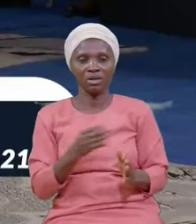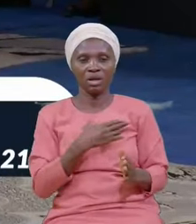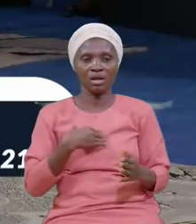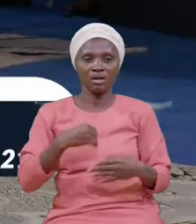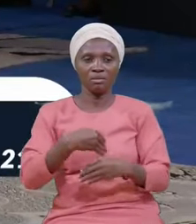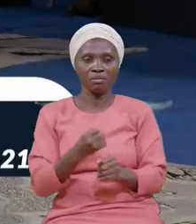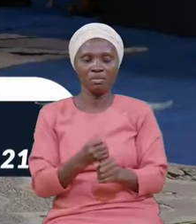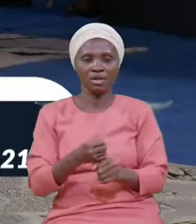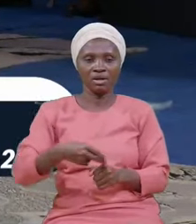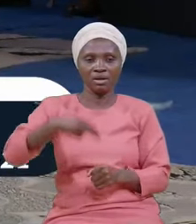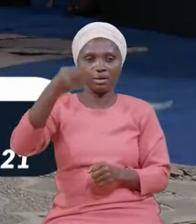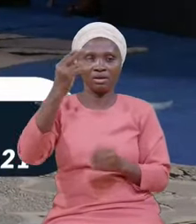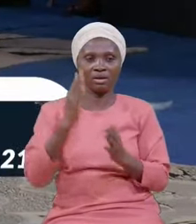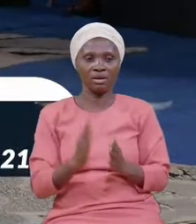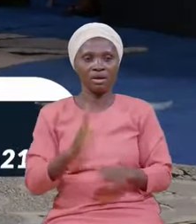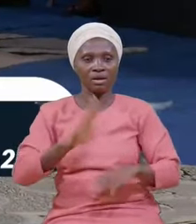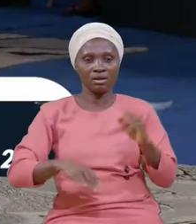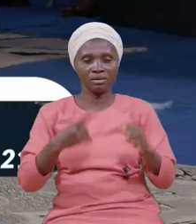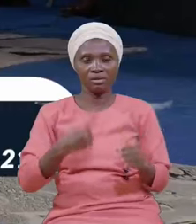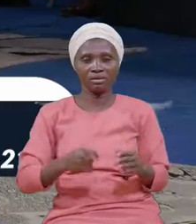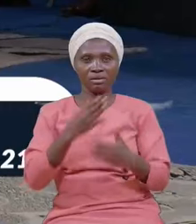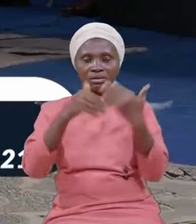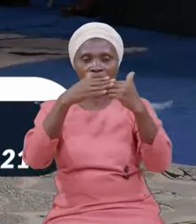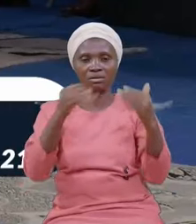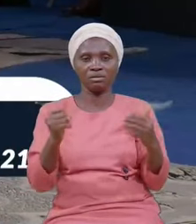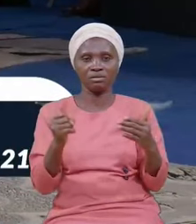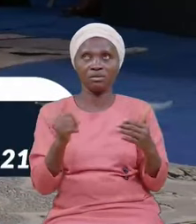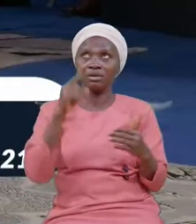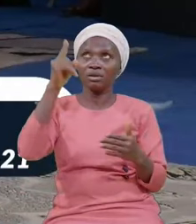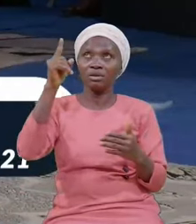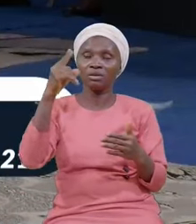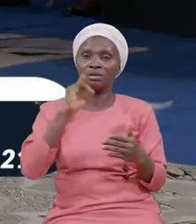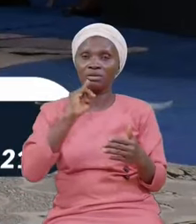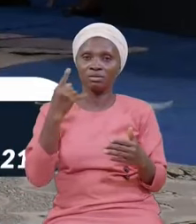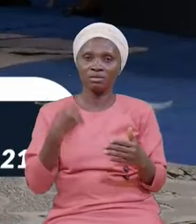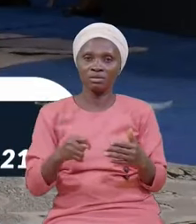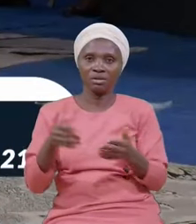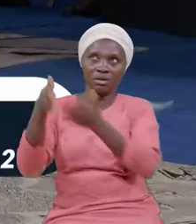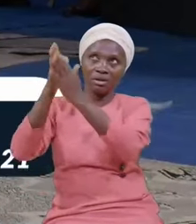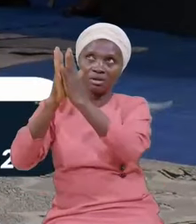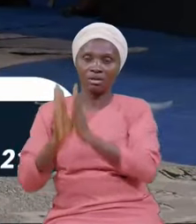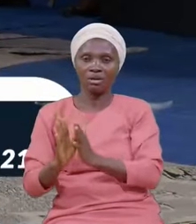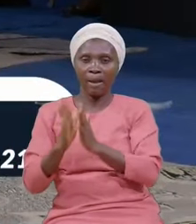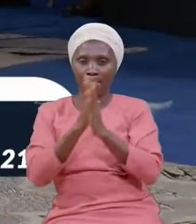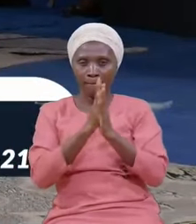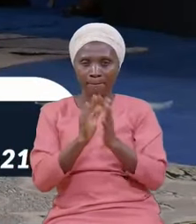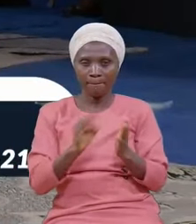est l'intercesseur et il plaide pour toi, il prie pour toi